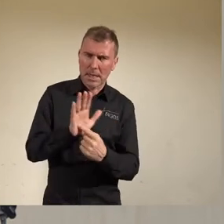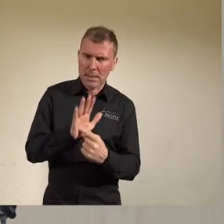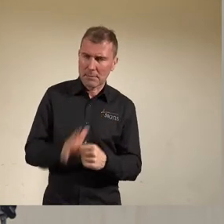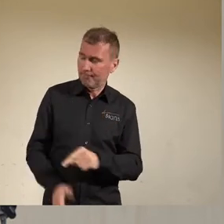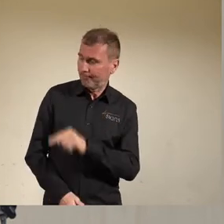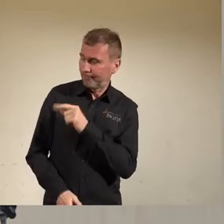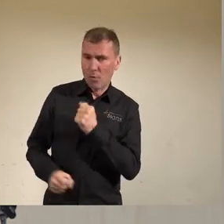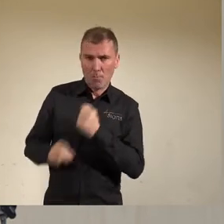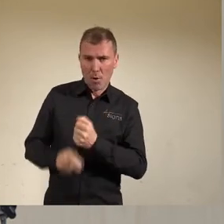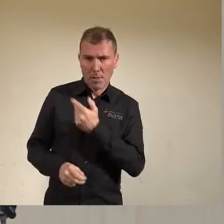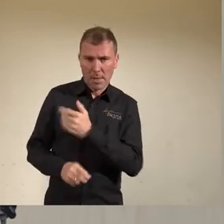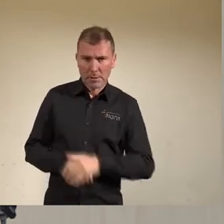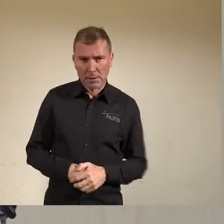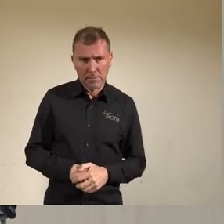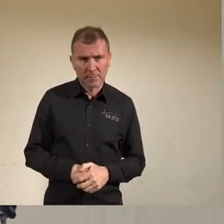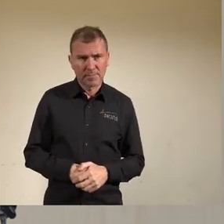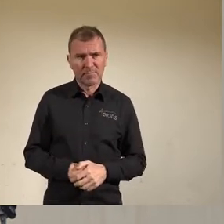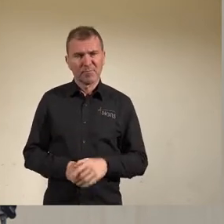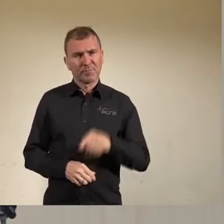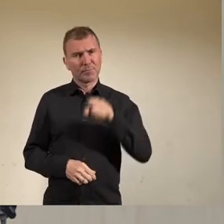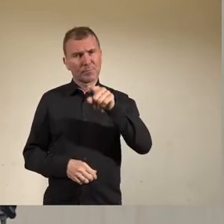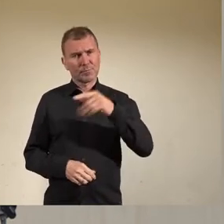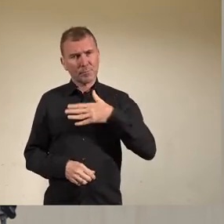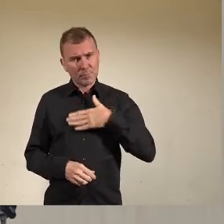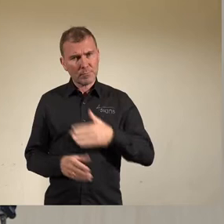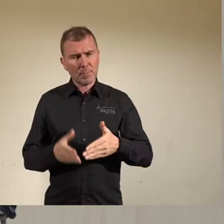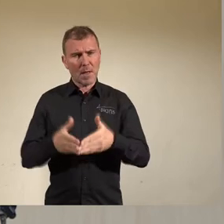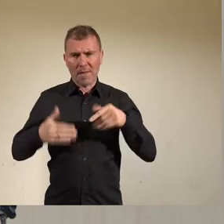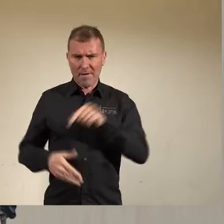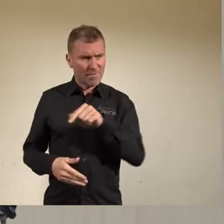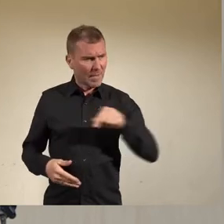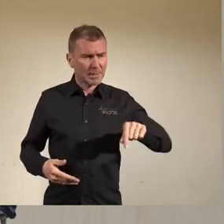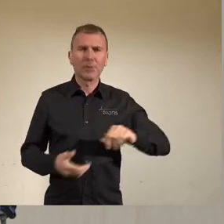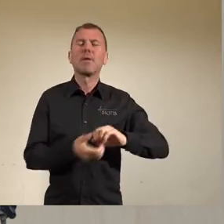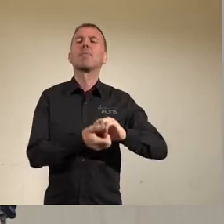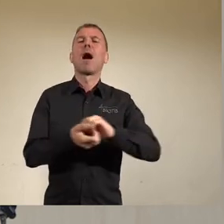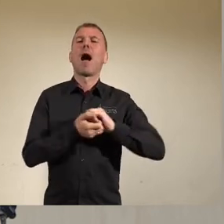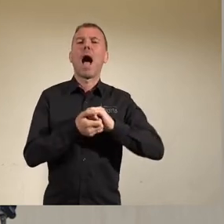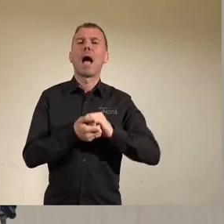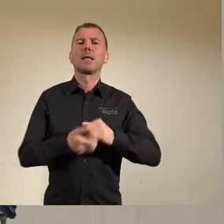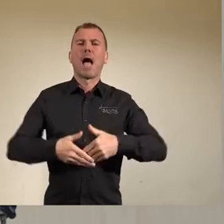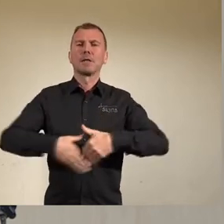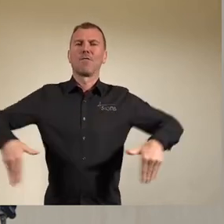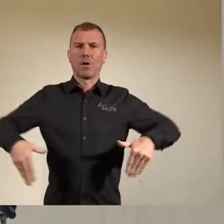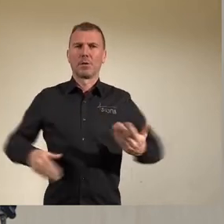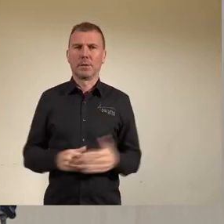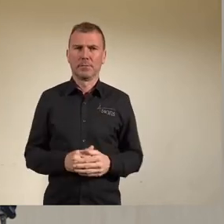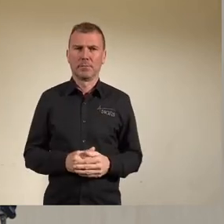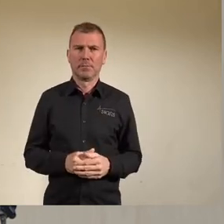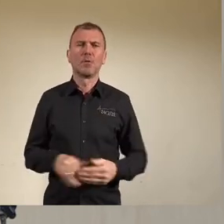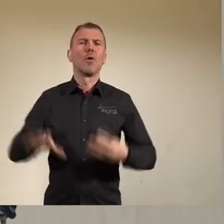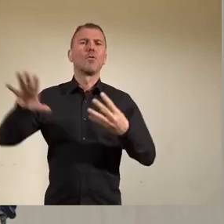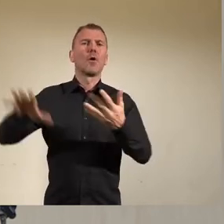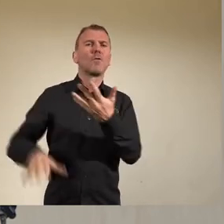Herr Oberbürgermeister, haben Sie sich mit den Fraktionen der Einheitsfront darauf geeinigt, den Haushalt in